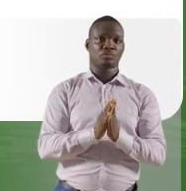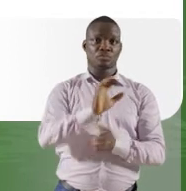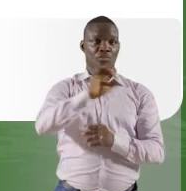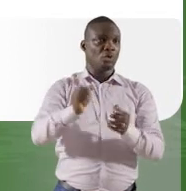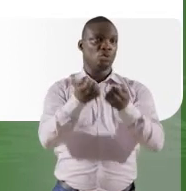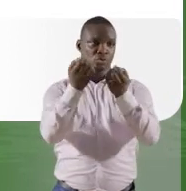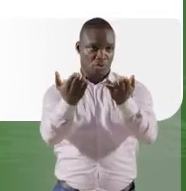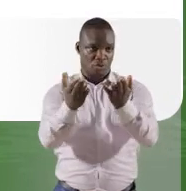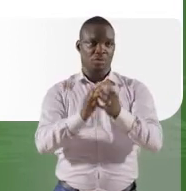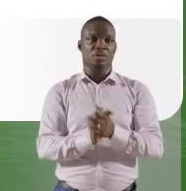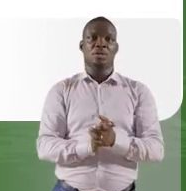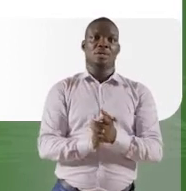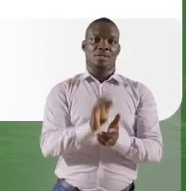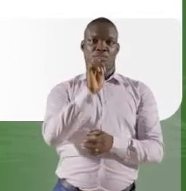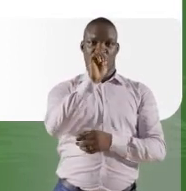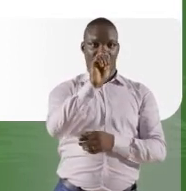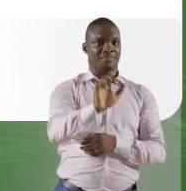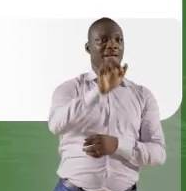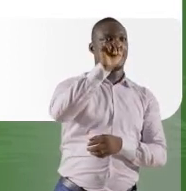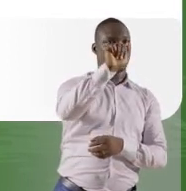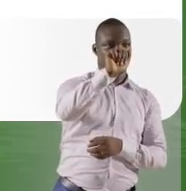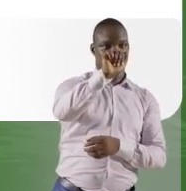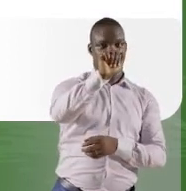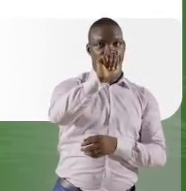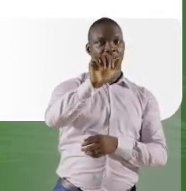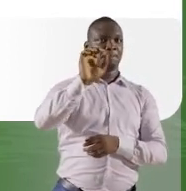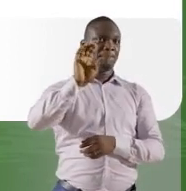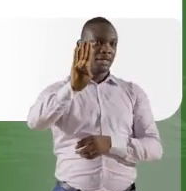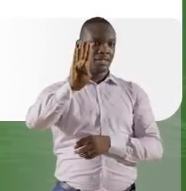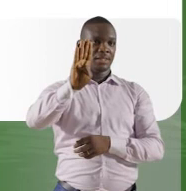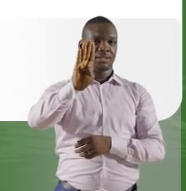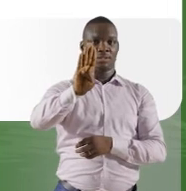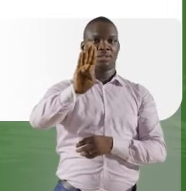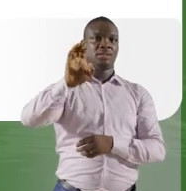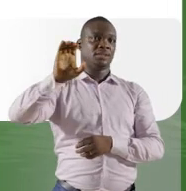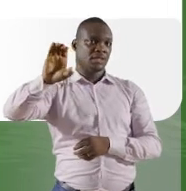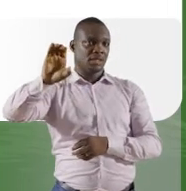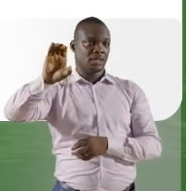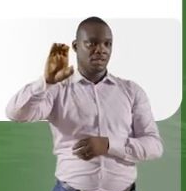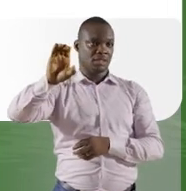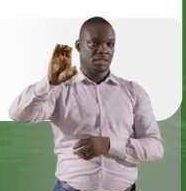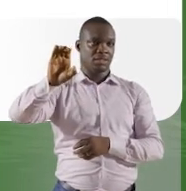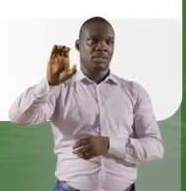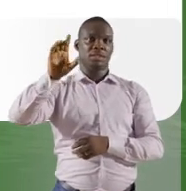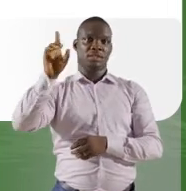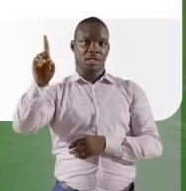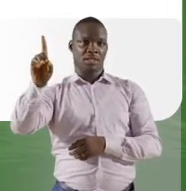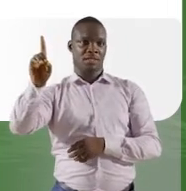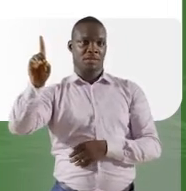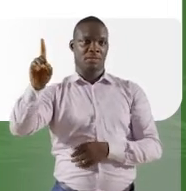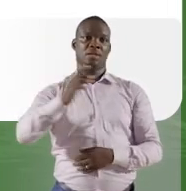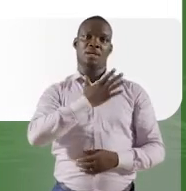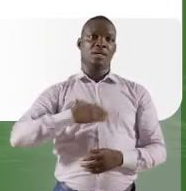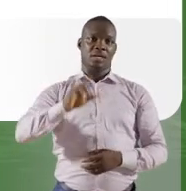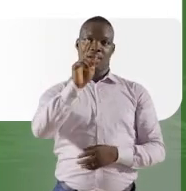On donne les points A, B, C, D